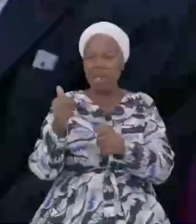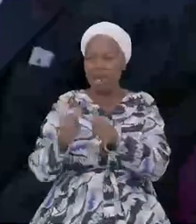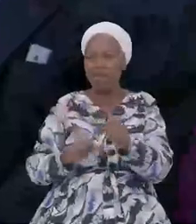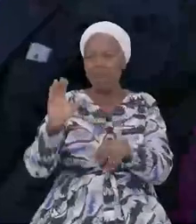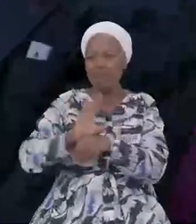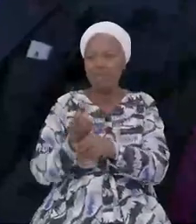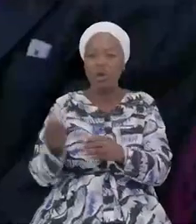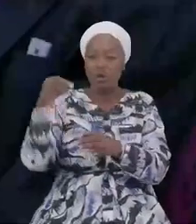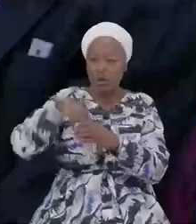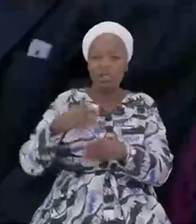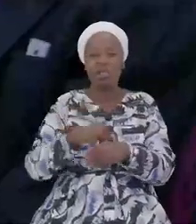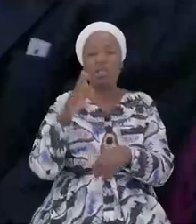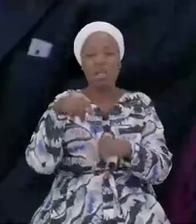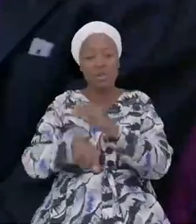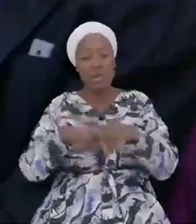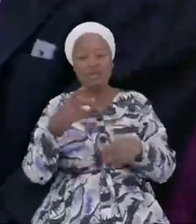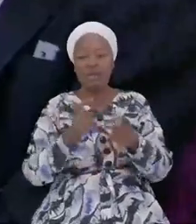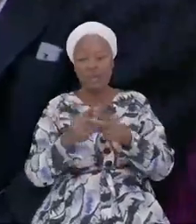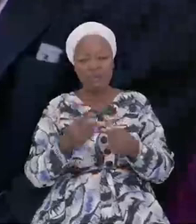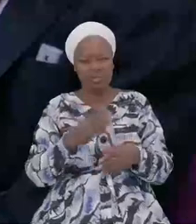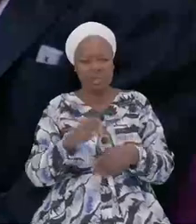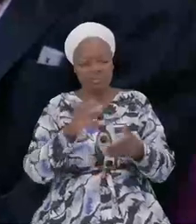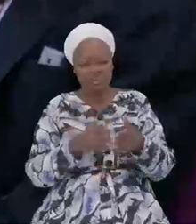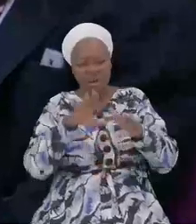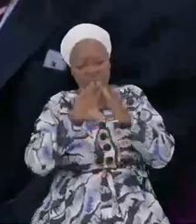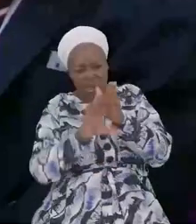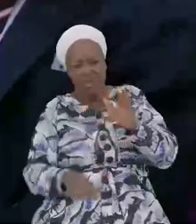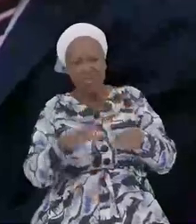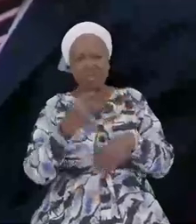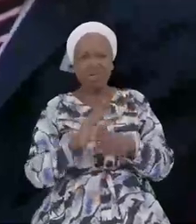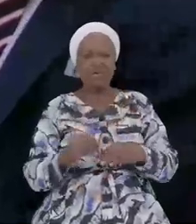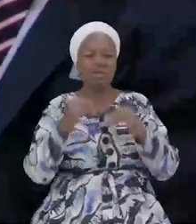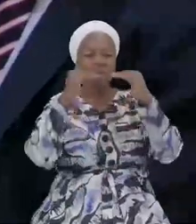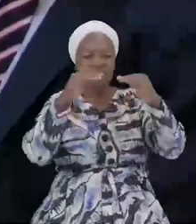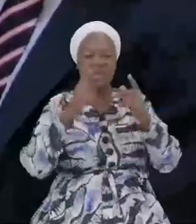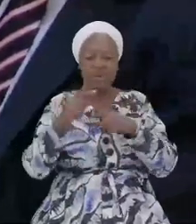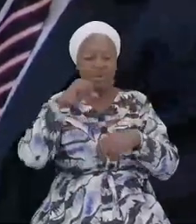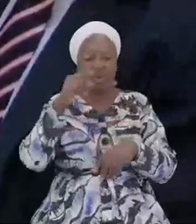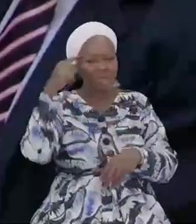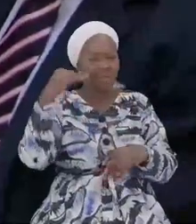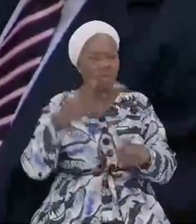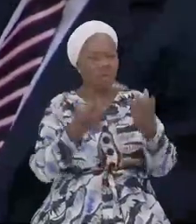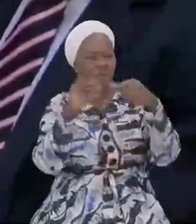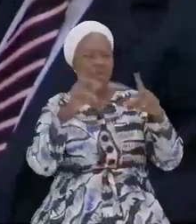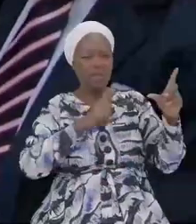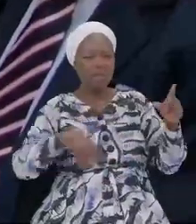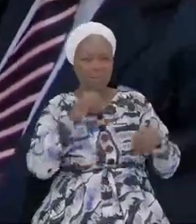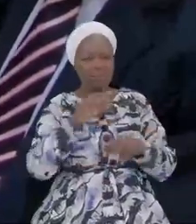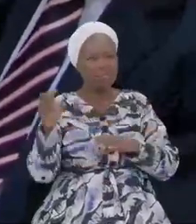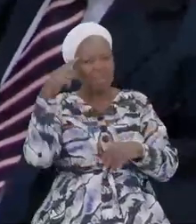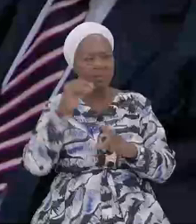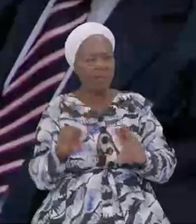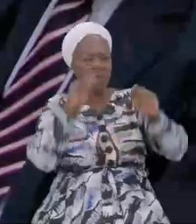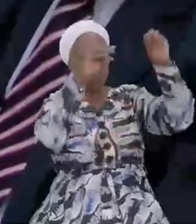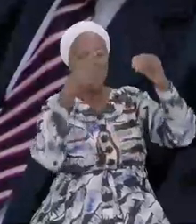si nous rabaissons le standard et que nous ne pensons pas à la venue du Seigneur et que nous ne pensons pas à l'enlèvement, nous ne pensons pas